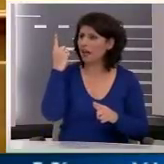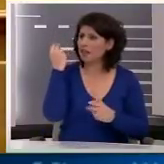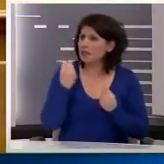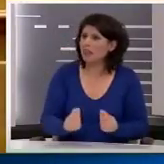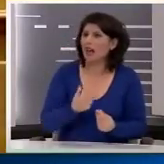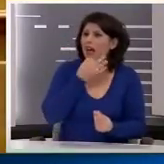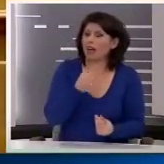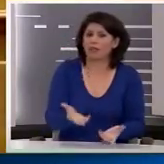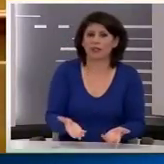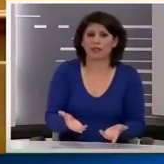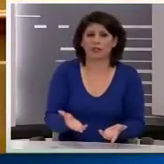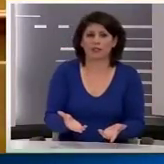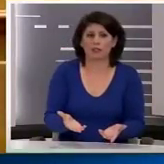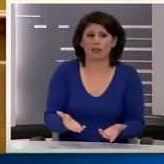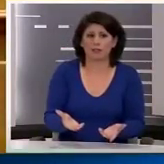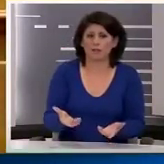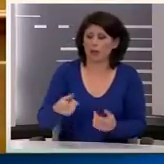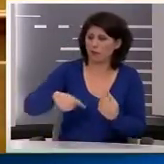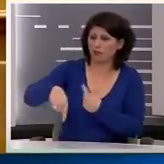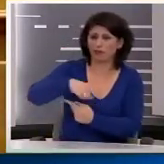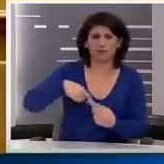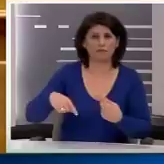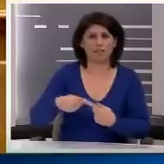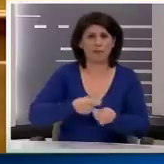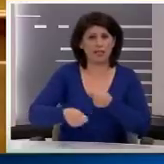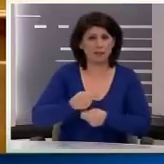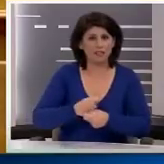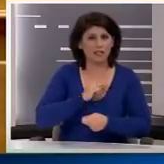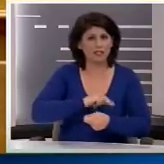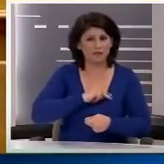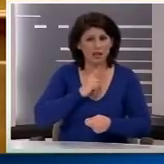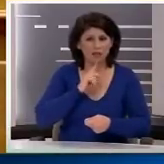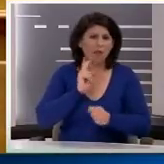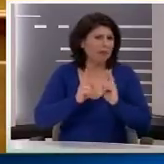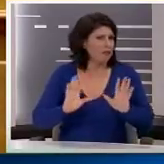Κανένας από τα αλληλοσυγκρουόμενα και αντιτιθέμενα επιχειρηματικά συμφέροντα.